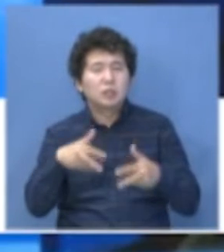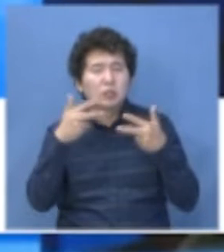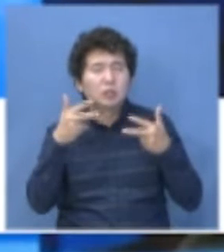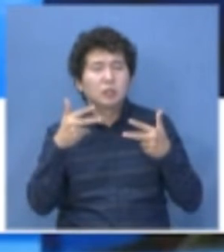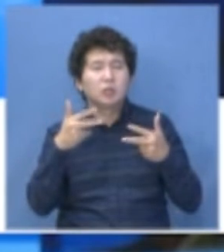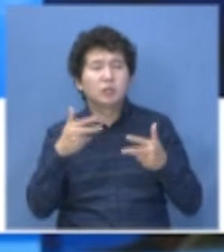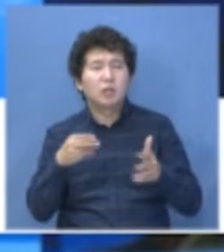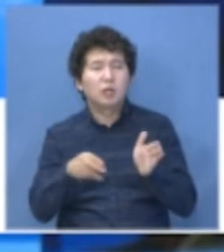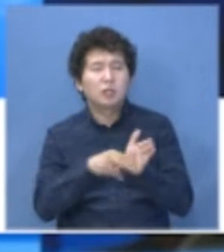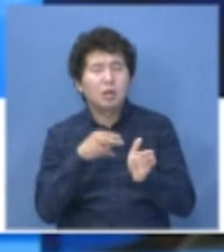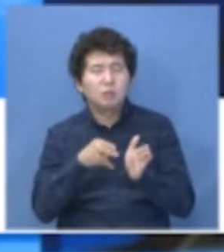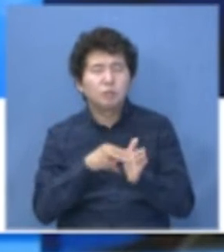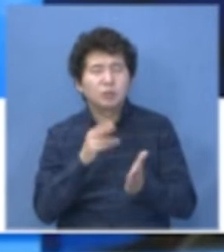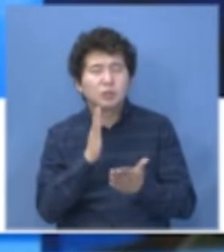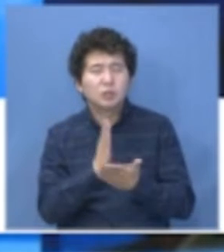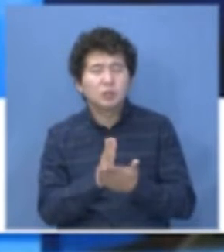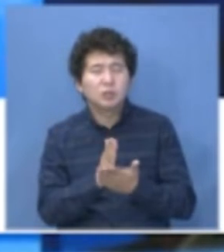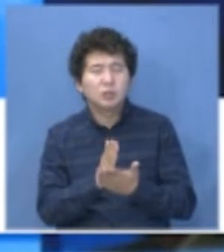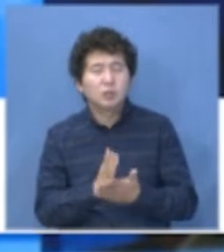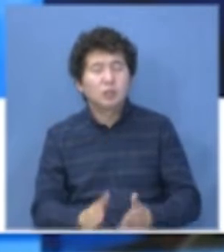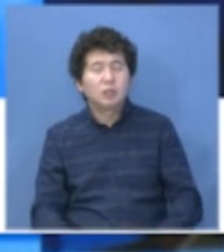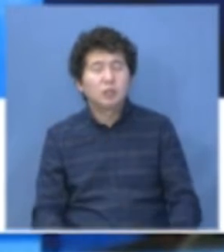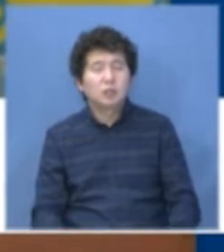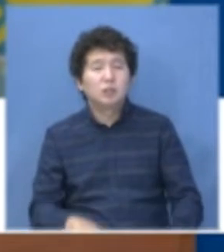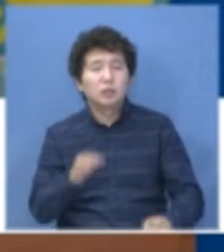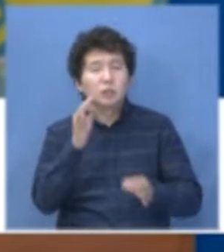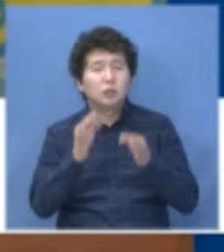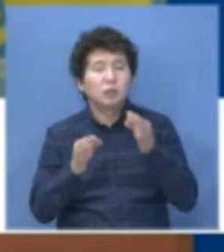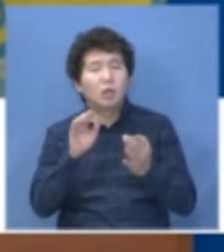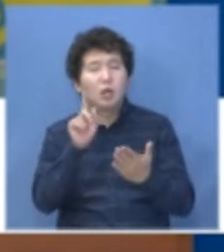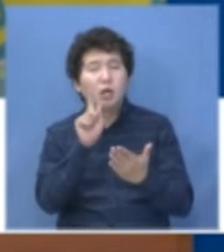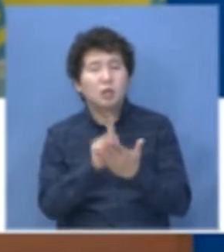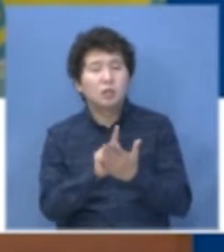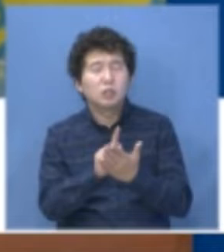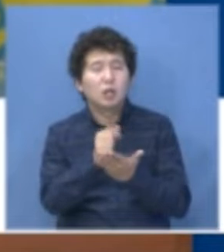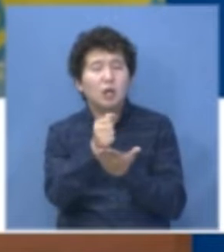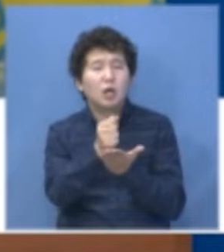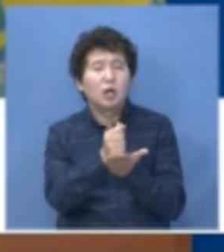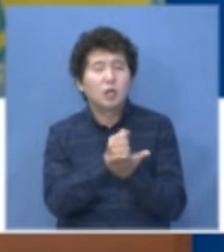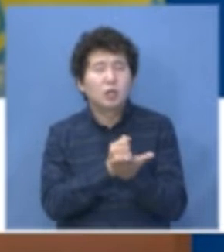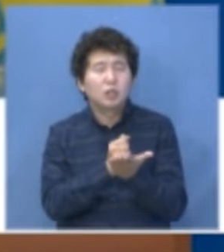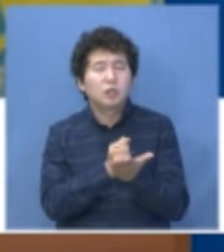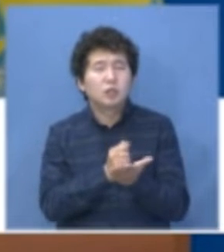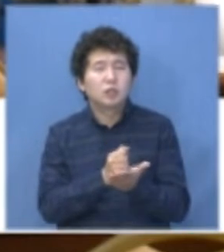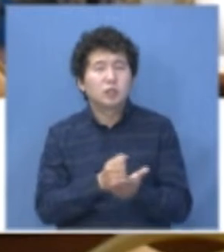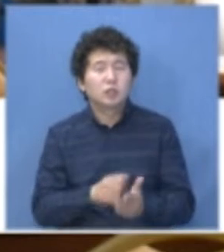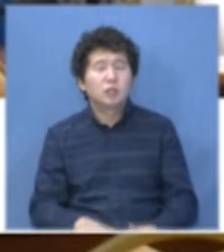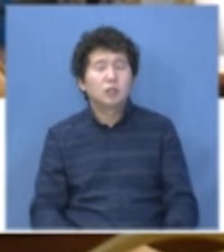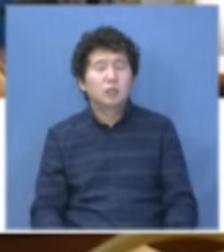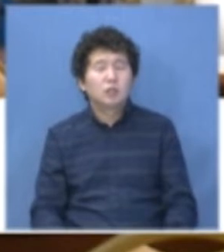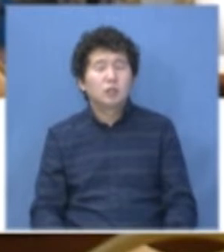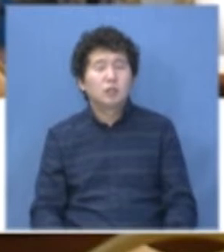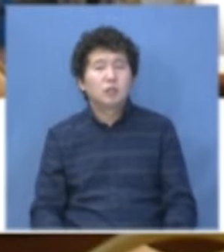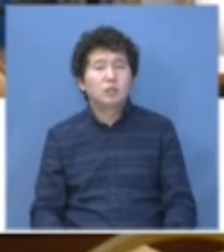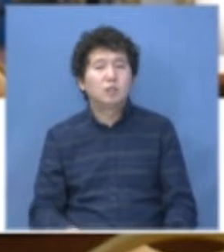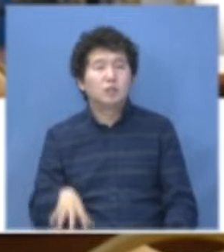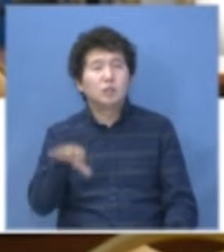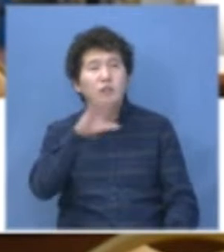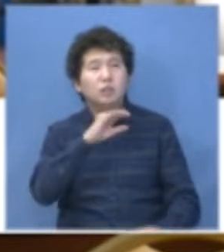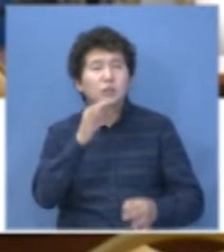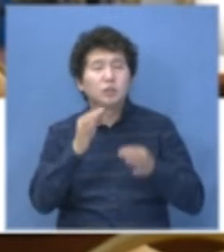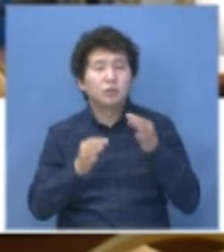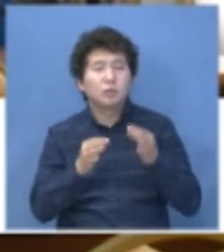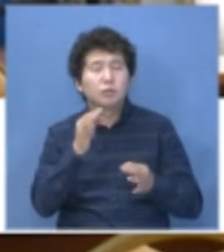и видеофиксации. Судебные процессы в обязательном порядке хранятся на электронных носителях. Во всех судах действуют